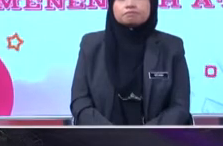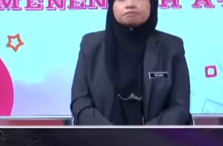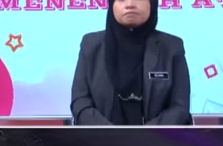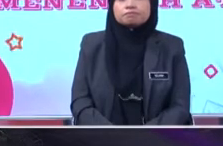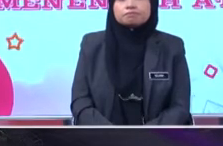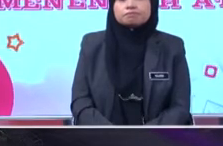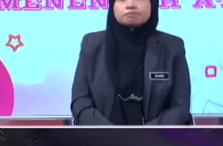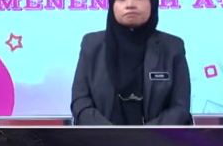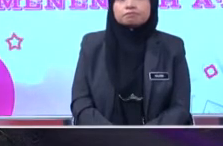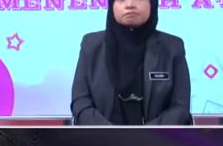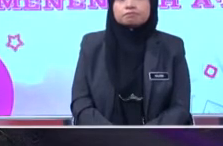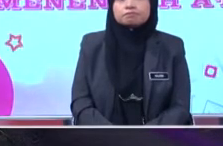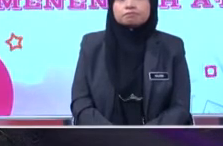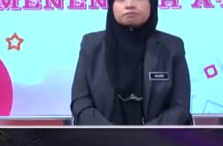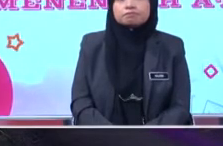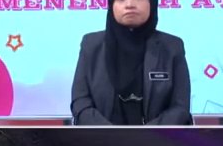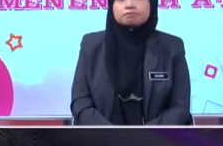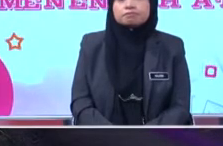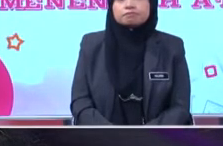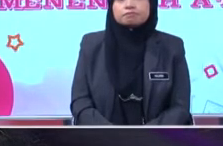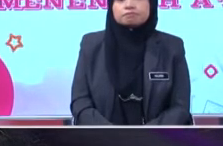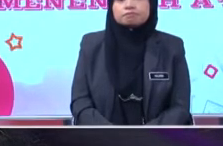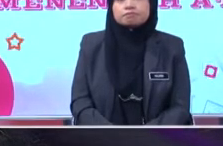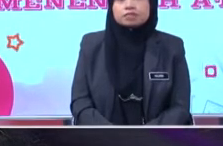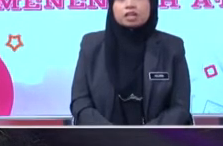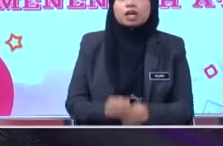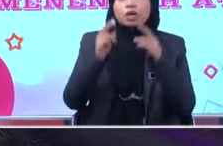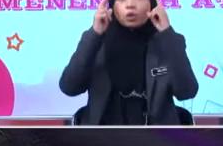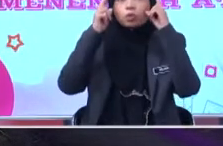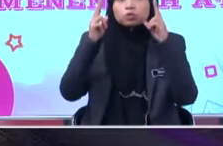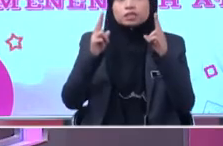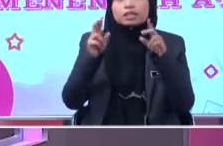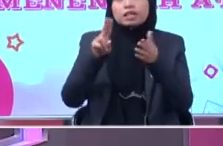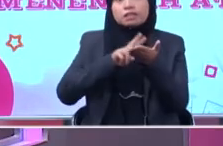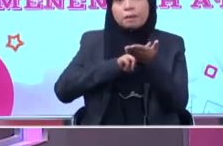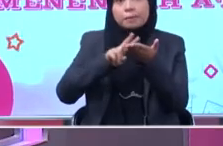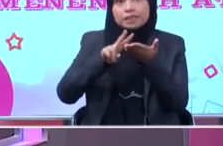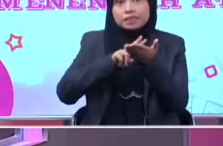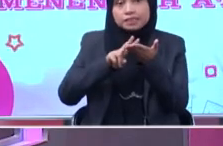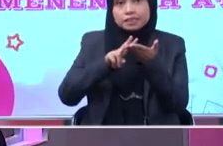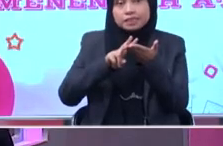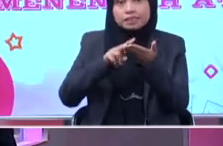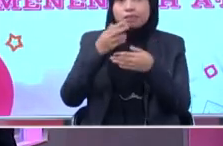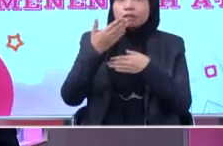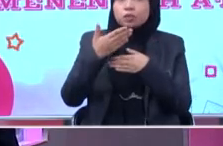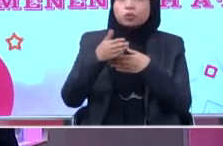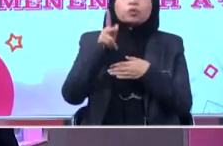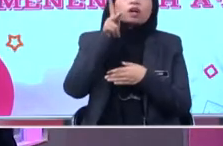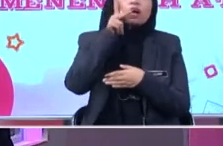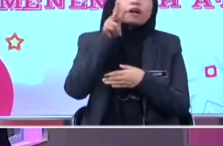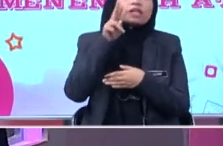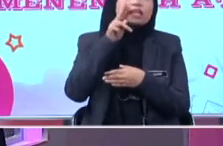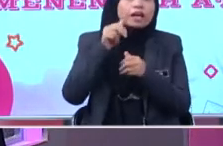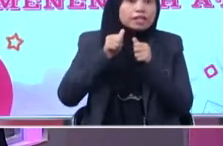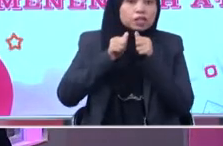Oke saya baca di Karina bolehlah ikut sini cuma